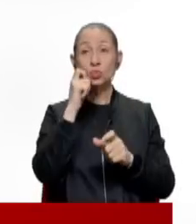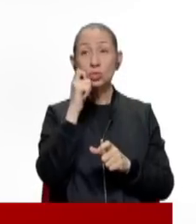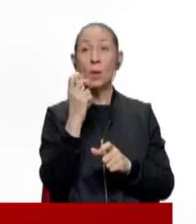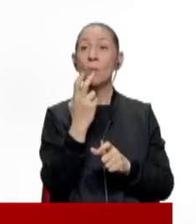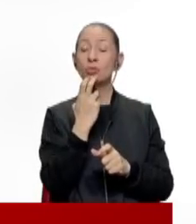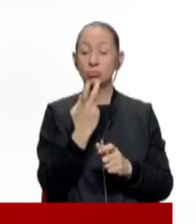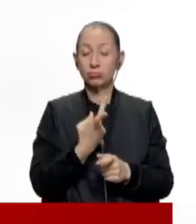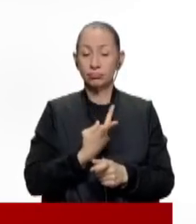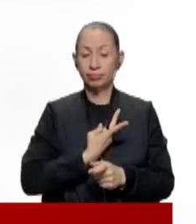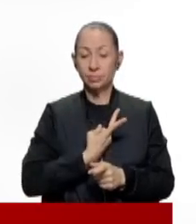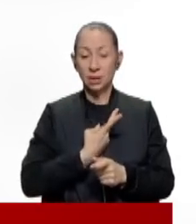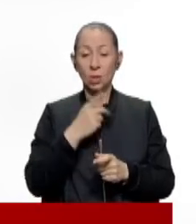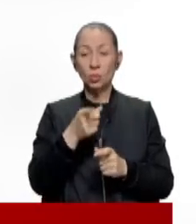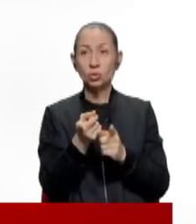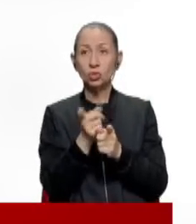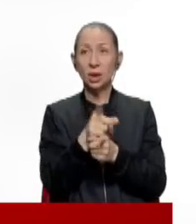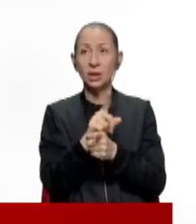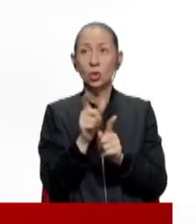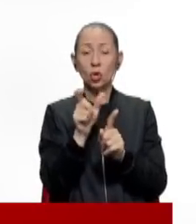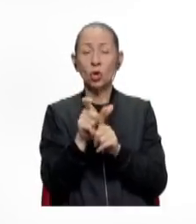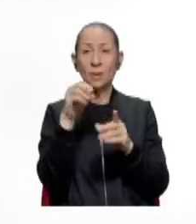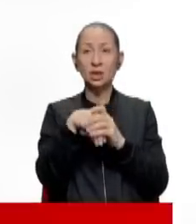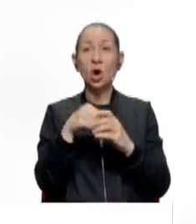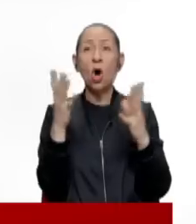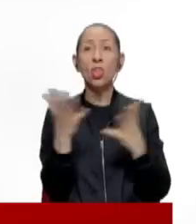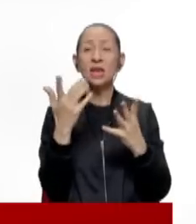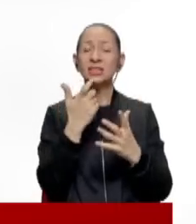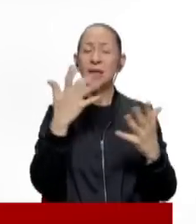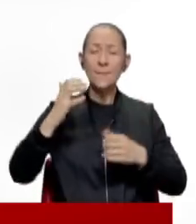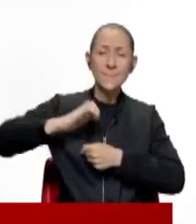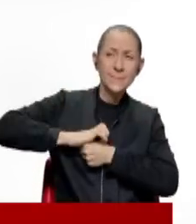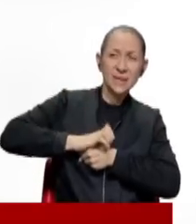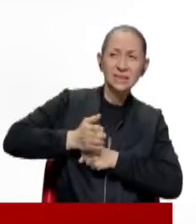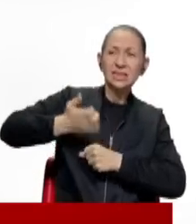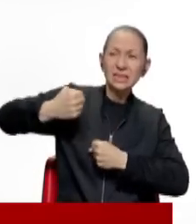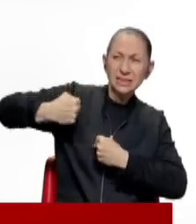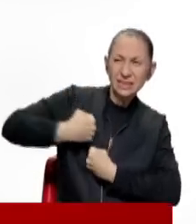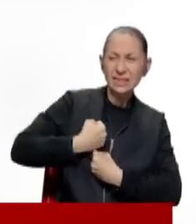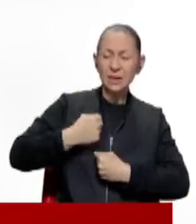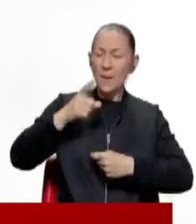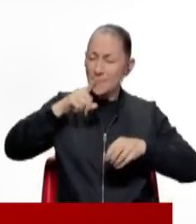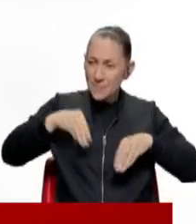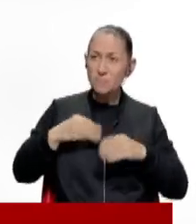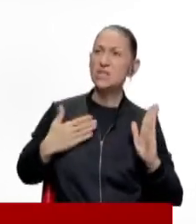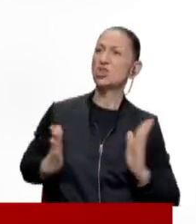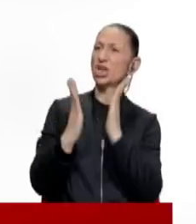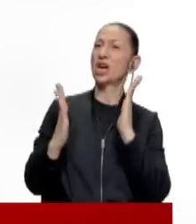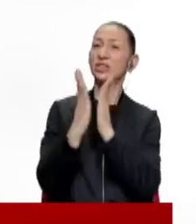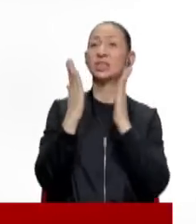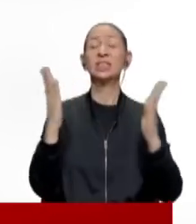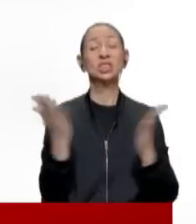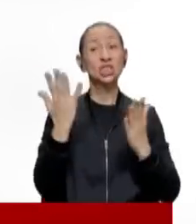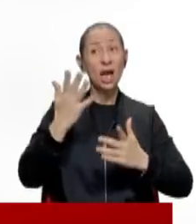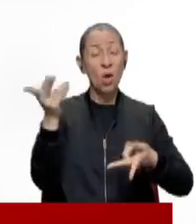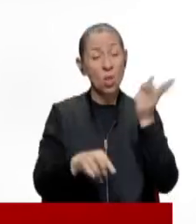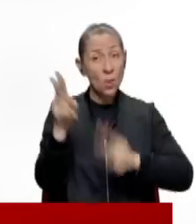kimliğimizin nişanesi olan bu soyadlarını korumak için onlarca yıl baskı zulüm ve sindirime politikalarına karşı durduk nice